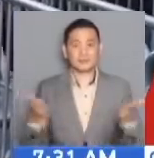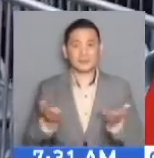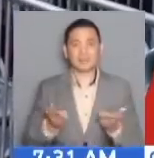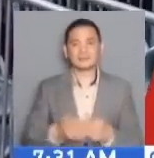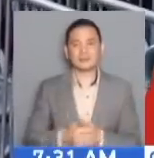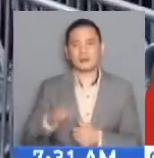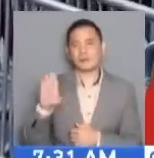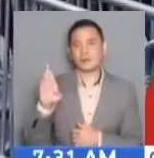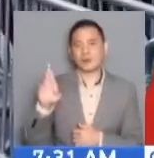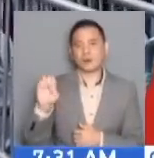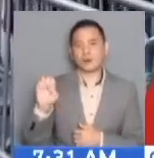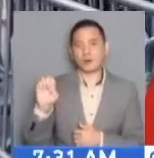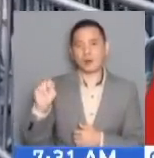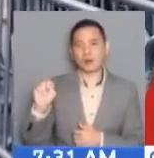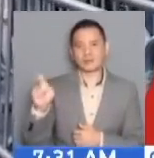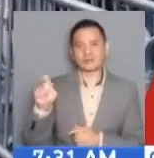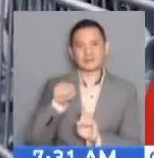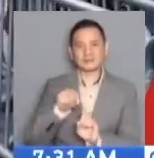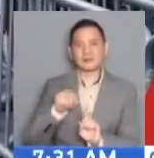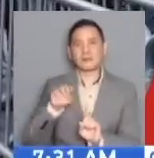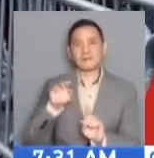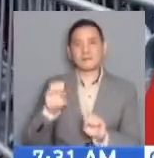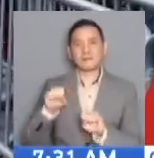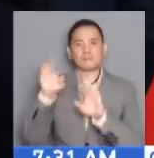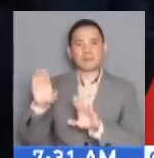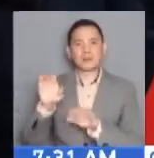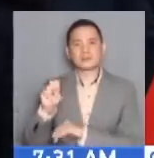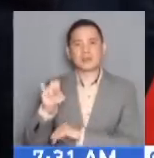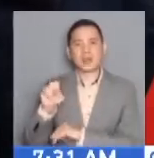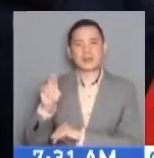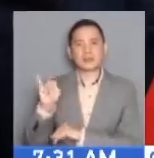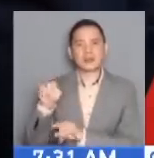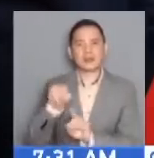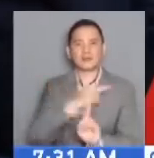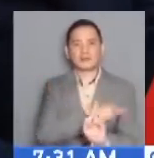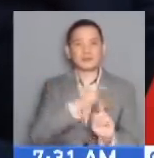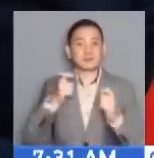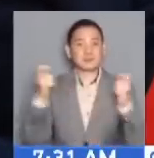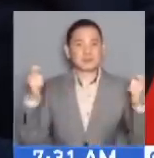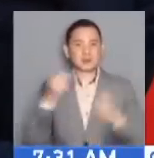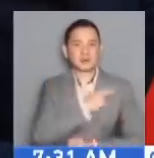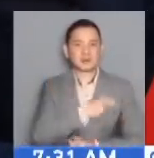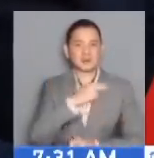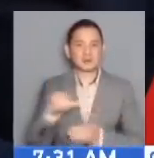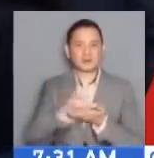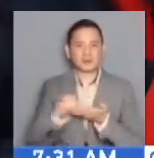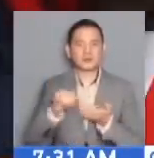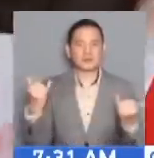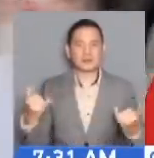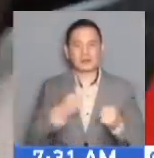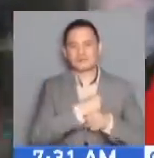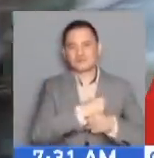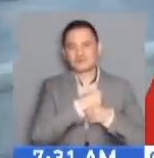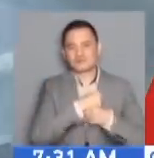Sinai Hospital na isa sa pinakamalaking hospital sa New York. Kaya paralisado ang operasyon ng 2 ospital. Hindi raw kasi nagkasundo